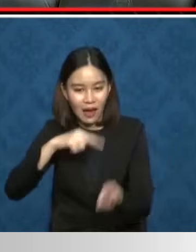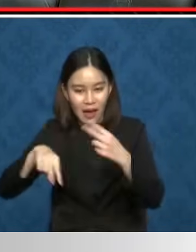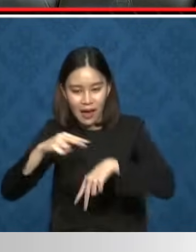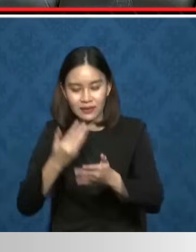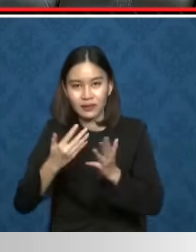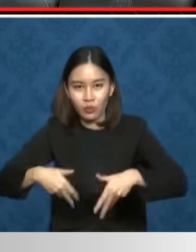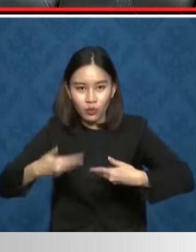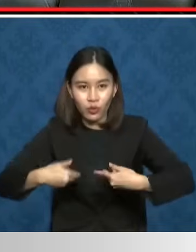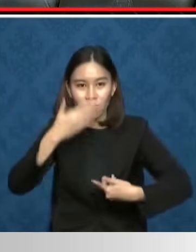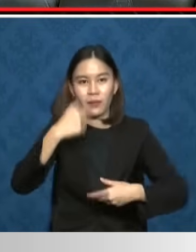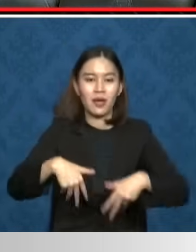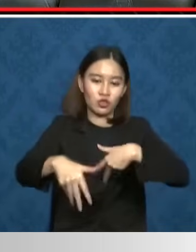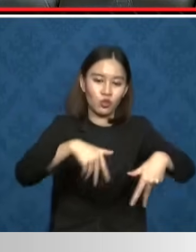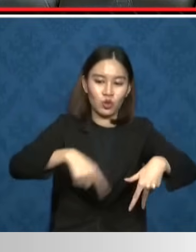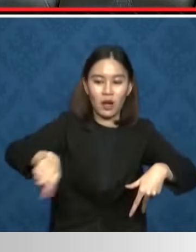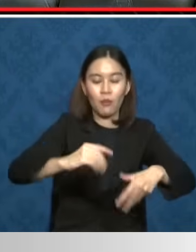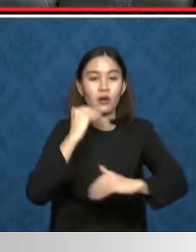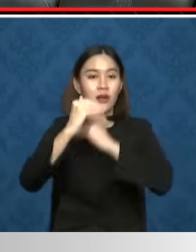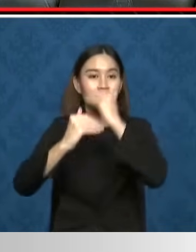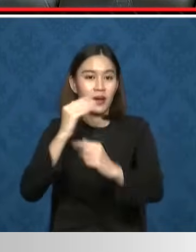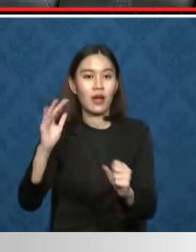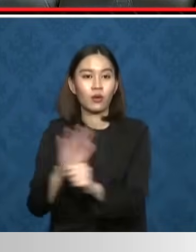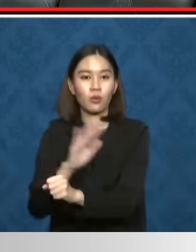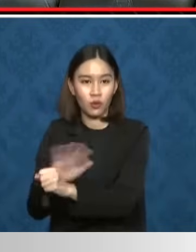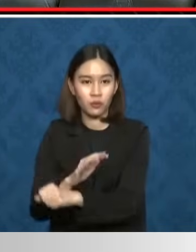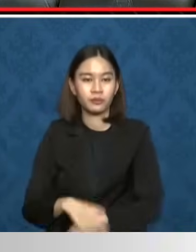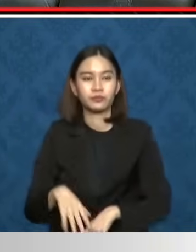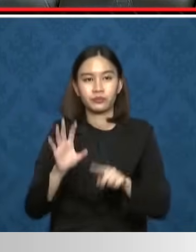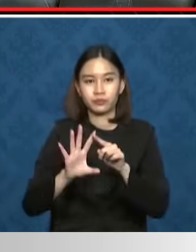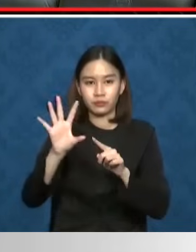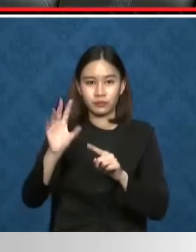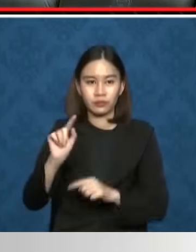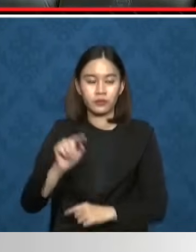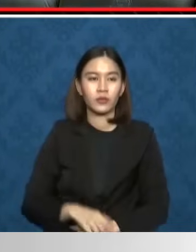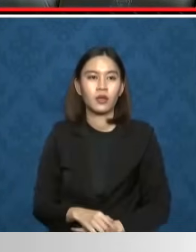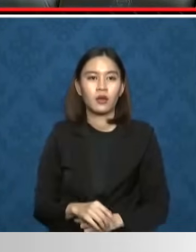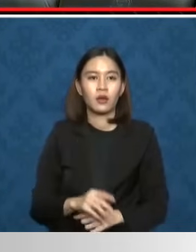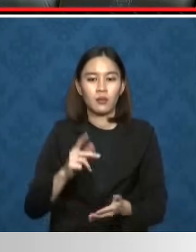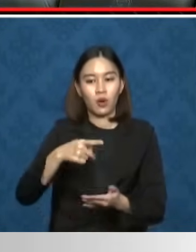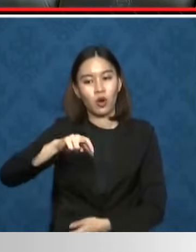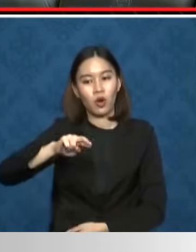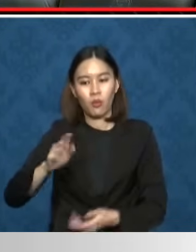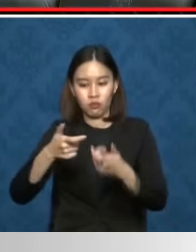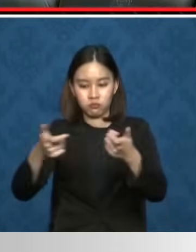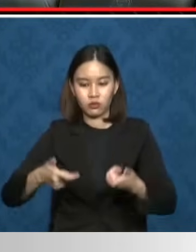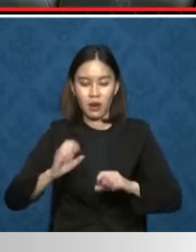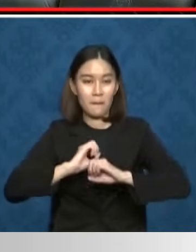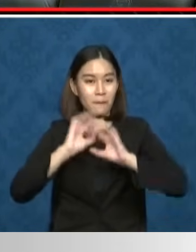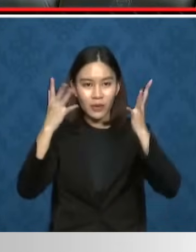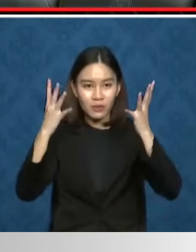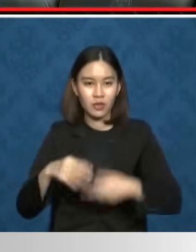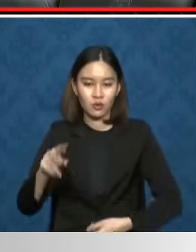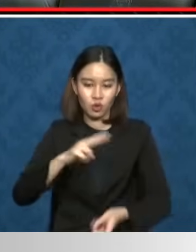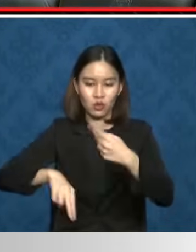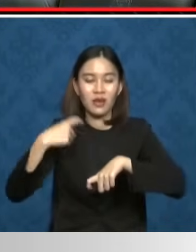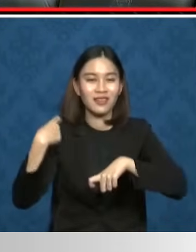เพื่อให้แต่ละพื้นที่ได้รับการพัฒนาอย่างทั่วถึงประเด็นที่5ครับท่านประธานครับร่างพรบ.งบประมาณฉบับนี้ไม่โปร่งใสตรวจส